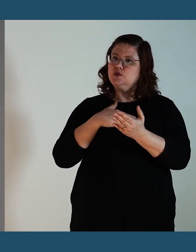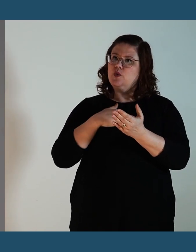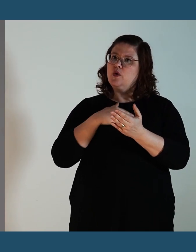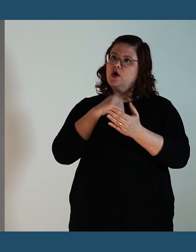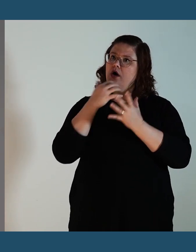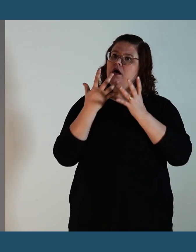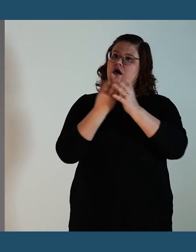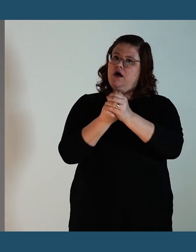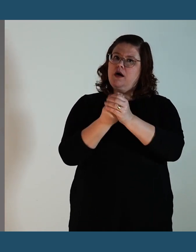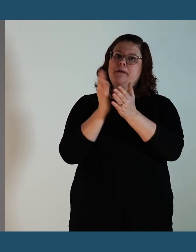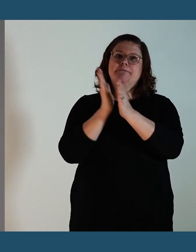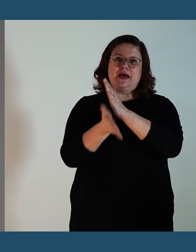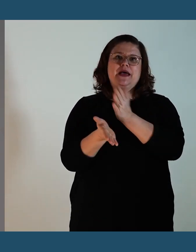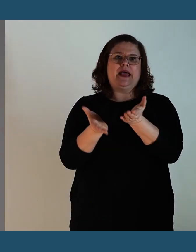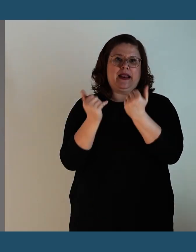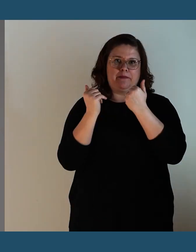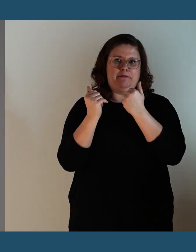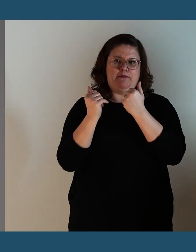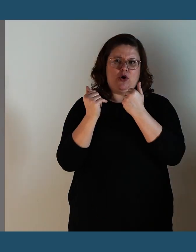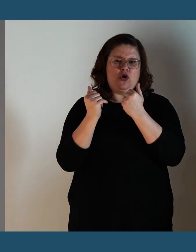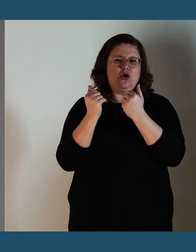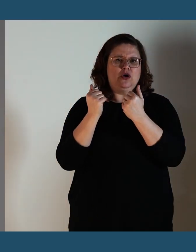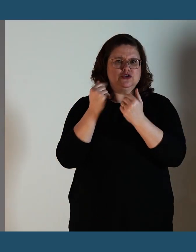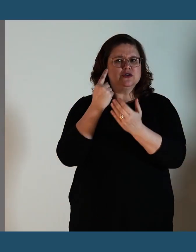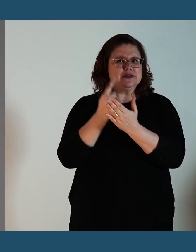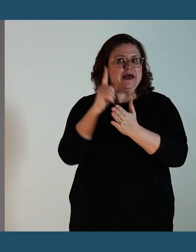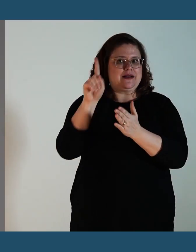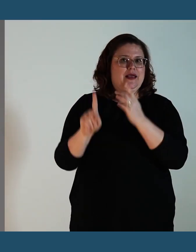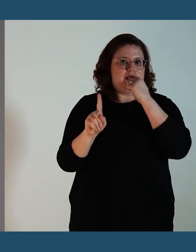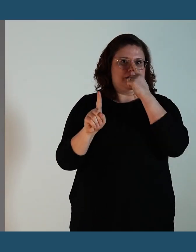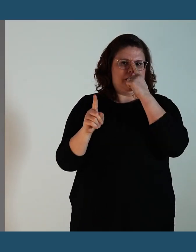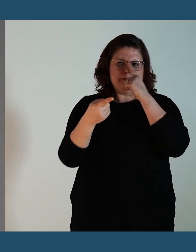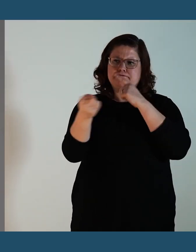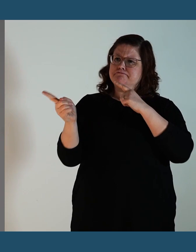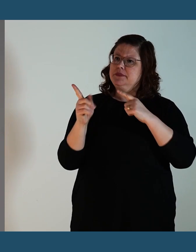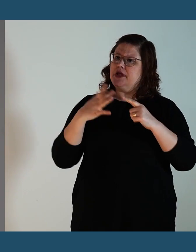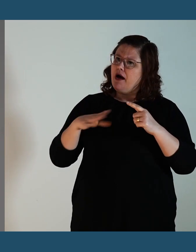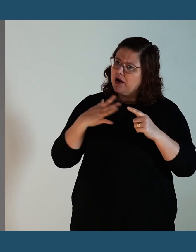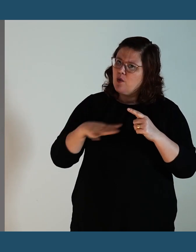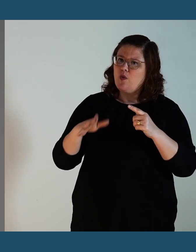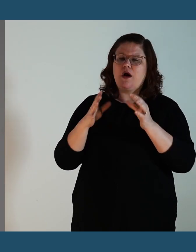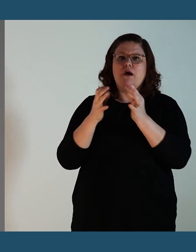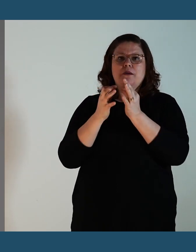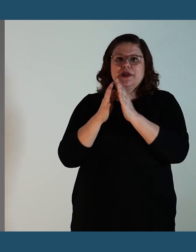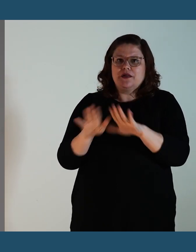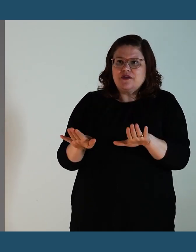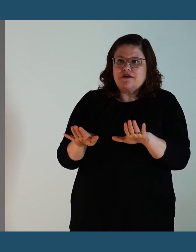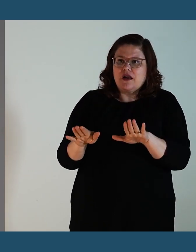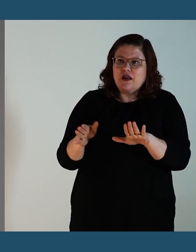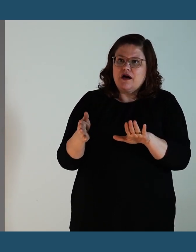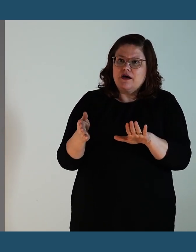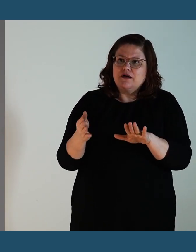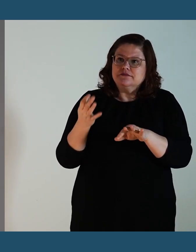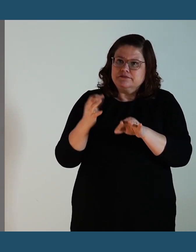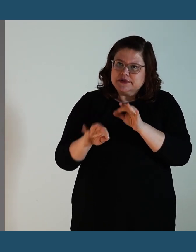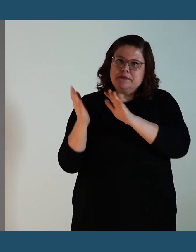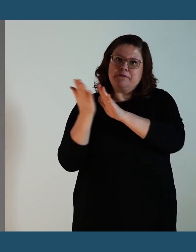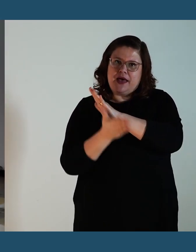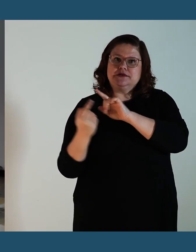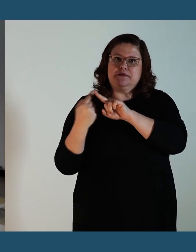osallistumisen helpommaksi. Sieltähän sen täytyy lähteä, että mitä he haluavat tehdä ja miten he niin kuin lähtisivät tähän